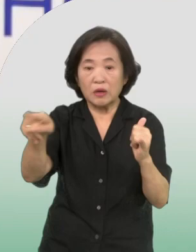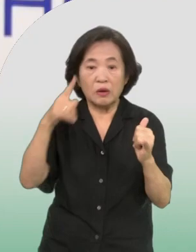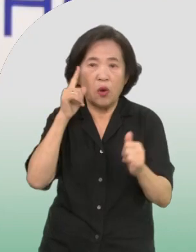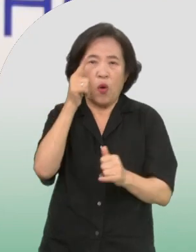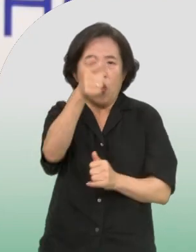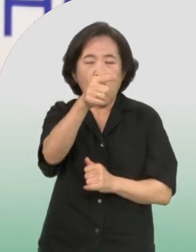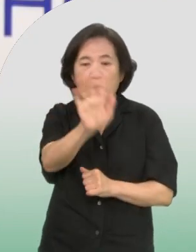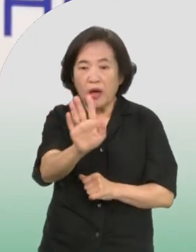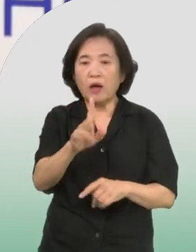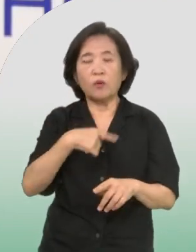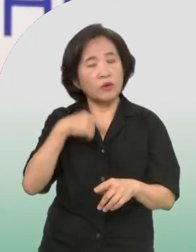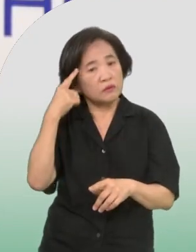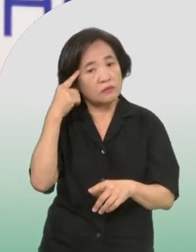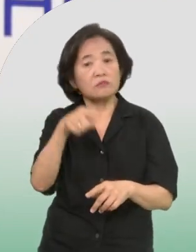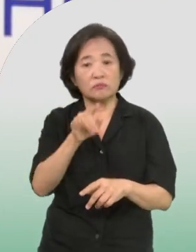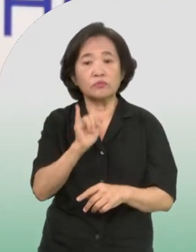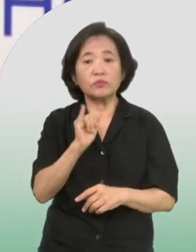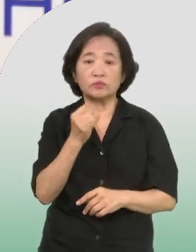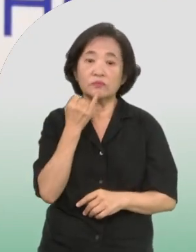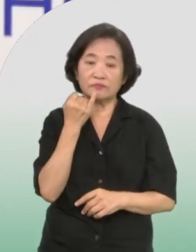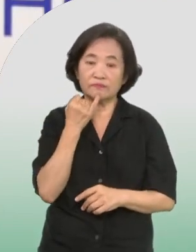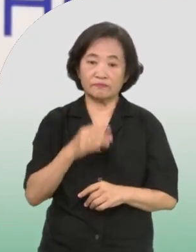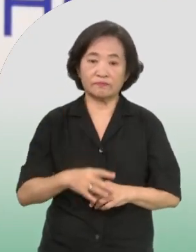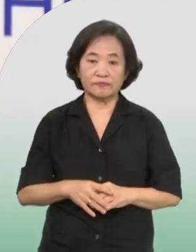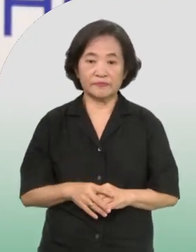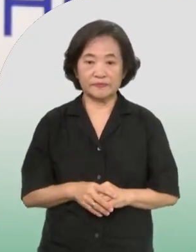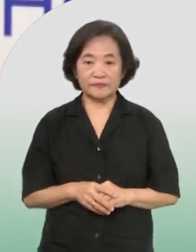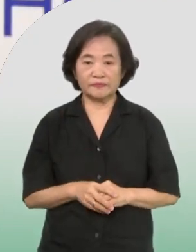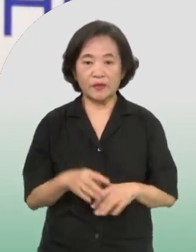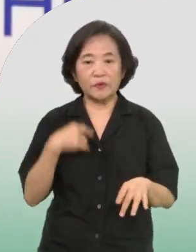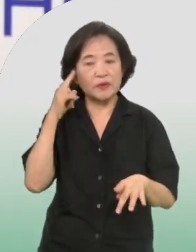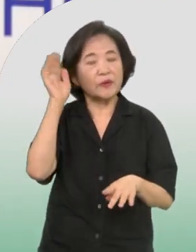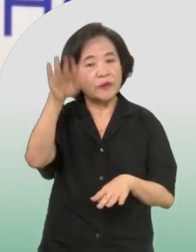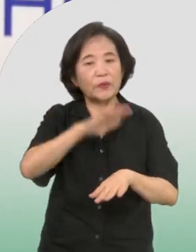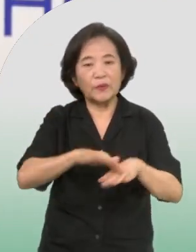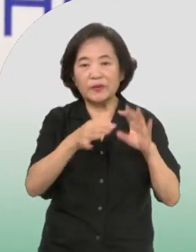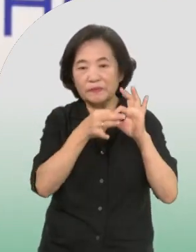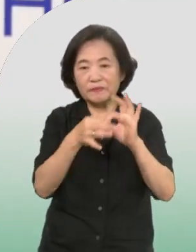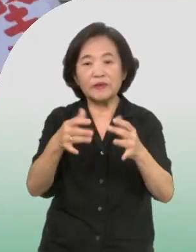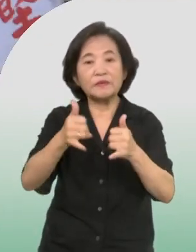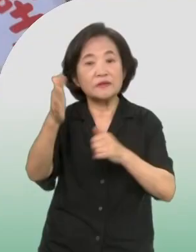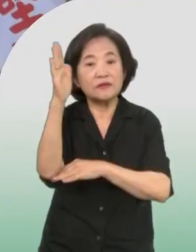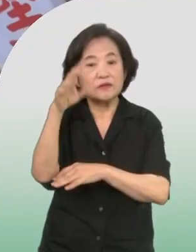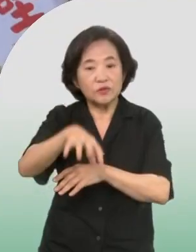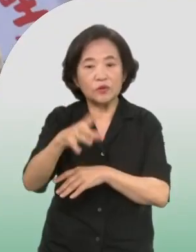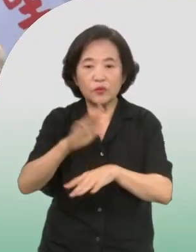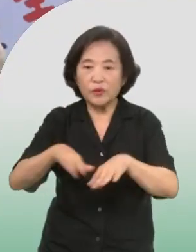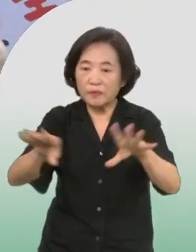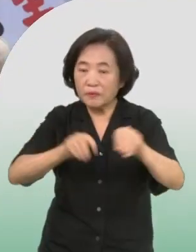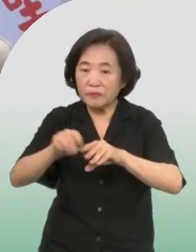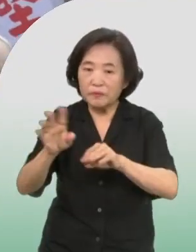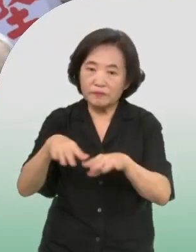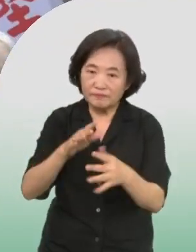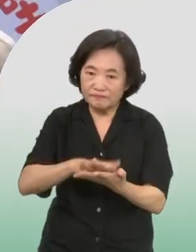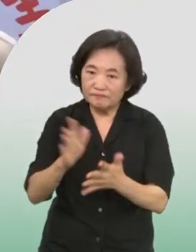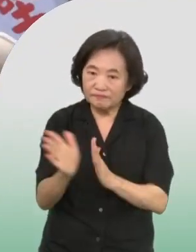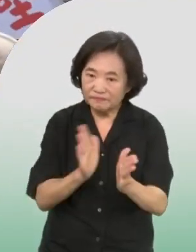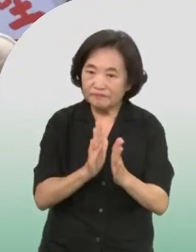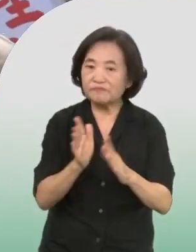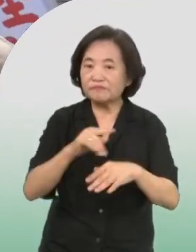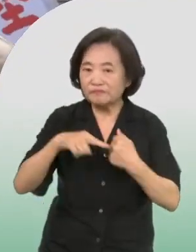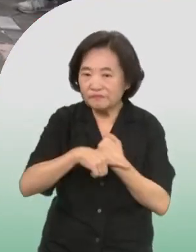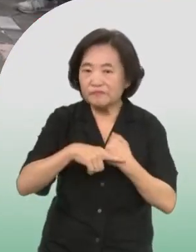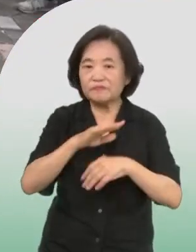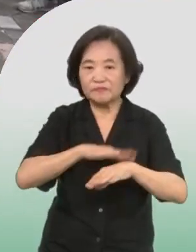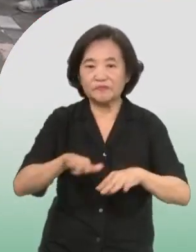跑得太远。我想这个是一个很好的一个看法。我们后续会继续民政处继续来收集相关的资料，